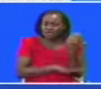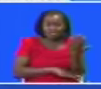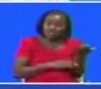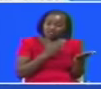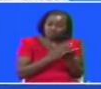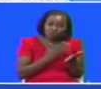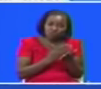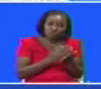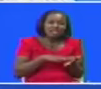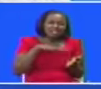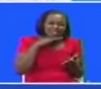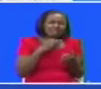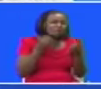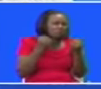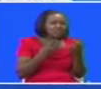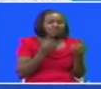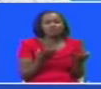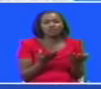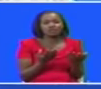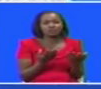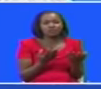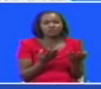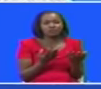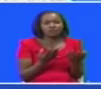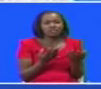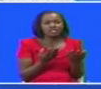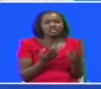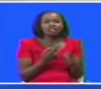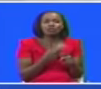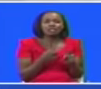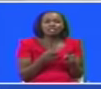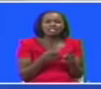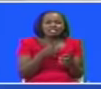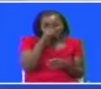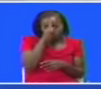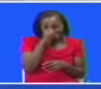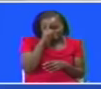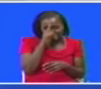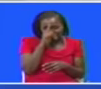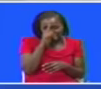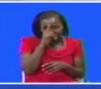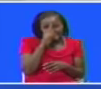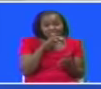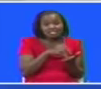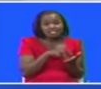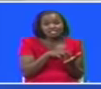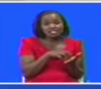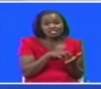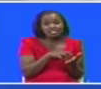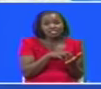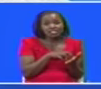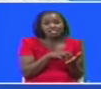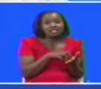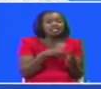wengi maafa mengi zimetokezea. Lakini jambo iko katika complicated ni ya kuwa kuna